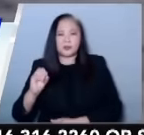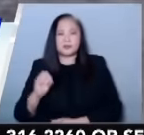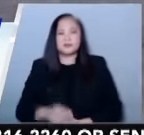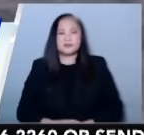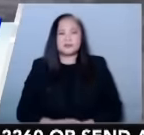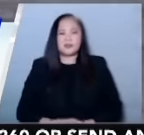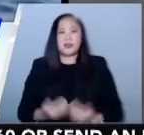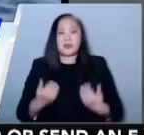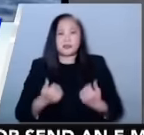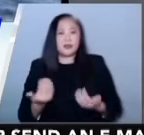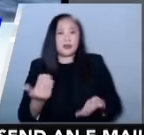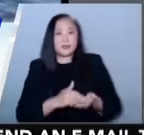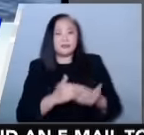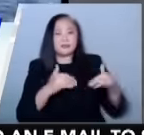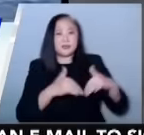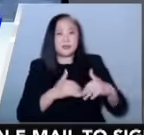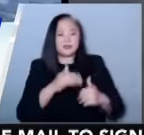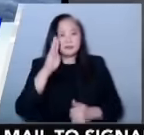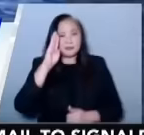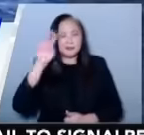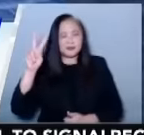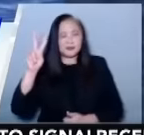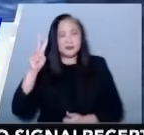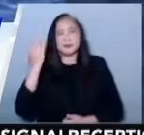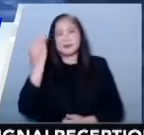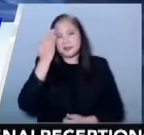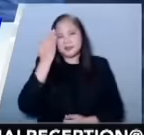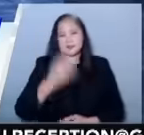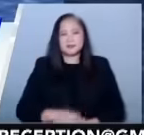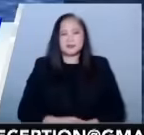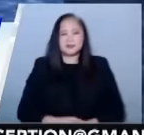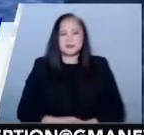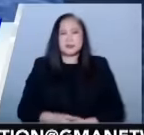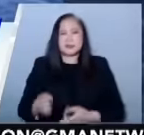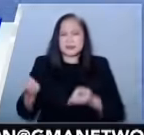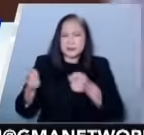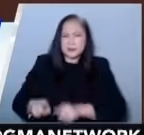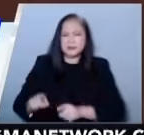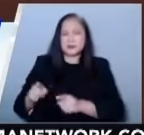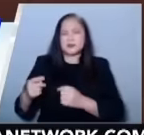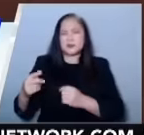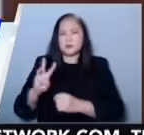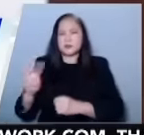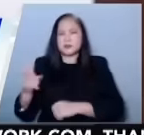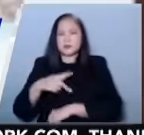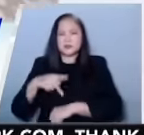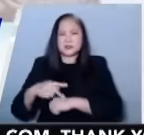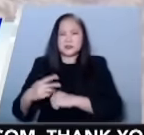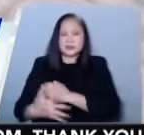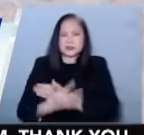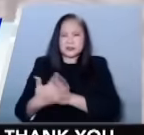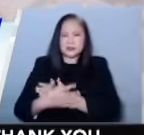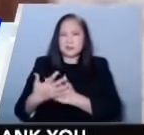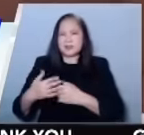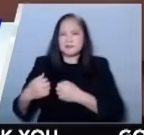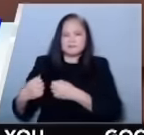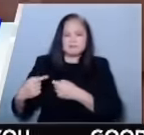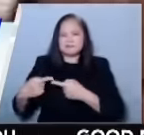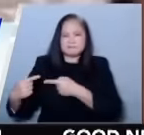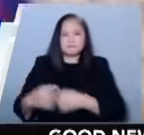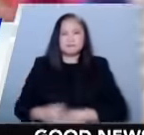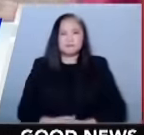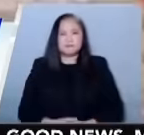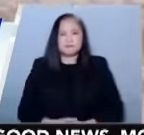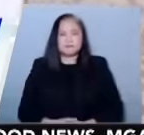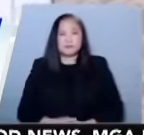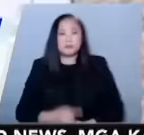Sa gitna yan ang pagkaagresibo ng China sa West Philippine Sea na patuloy na pinapalaga ng Pilipinas. Giti Blinken, hindi lang sa Pilipinas mahalaga ang